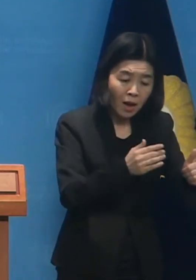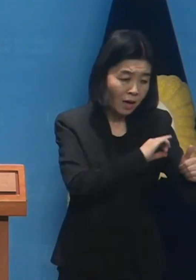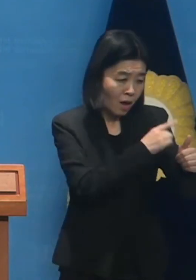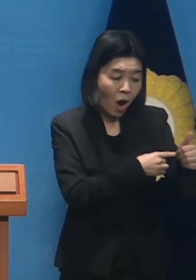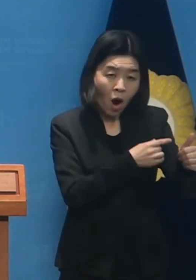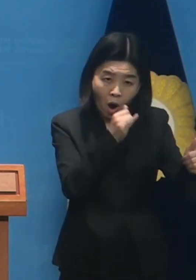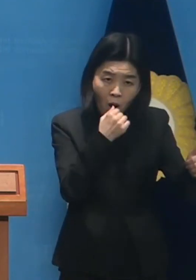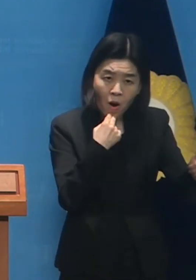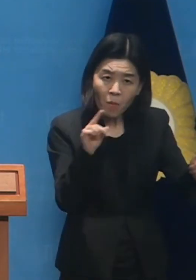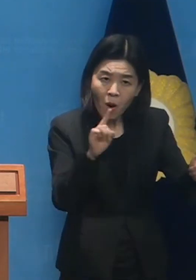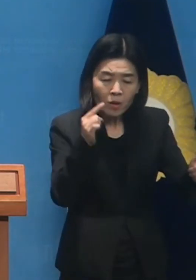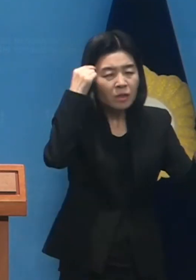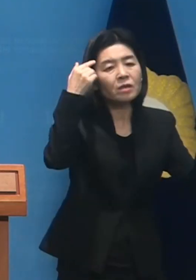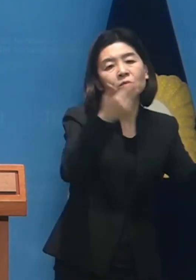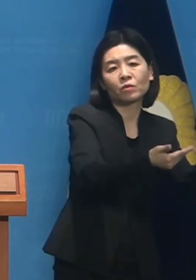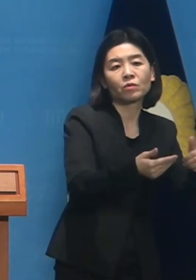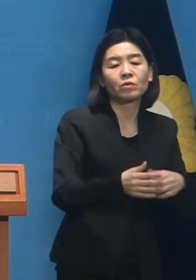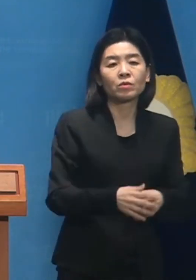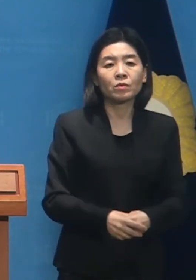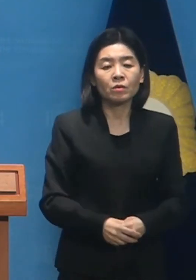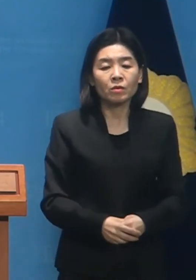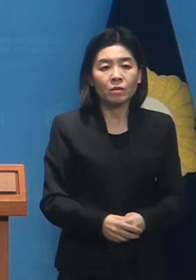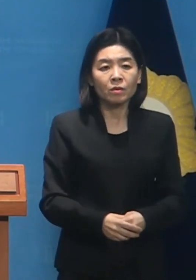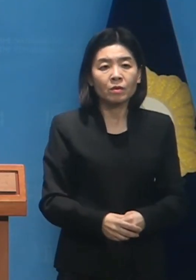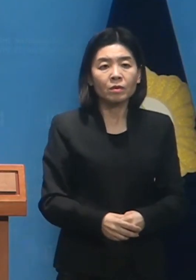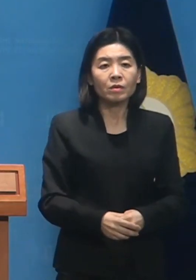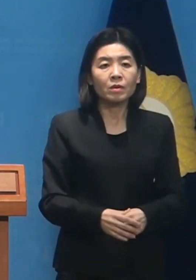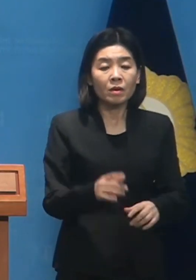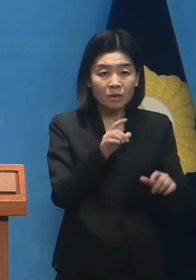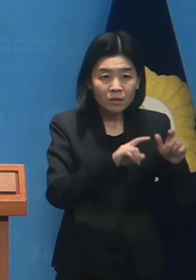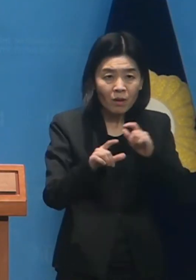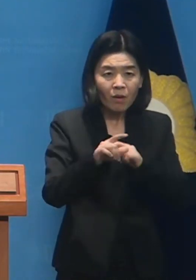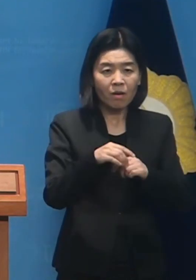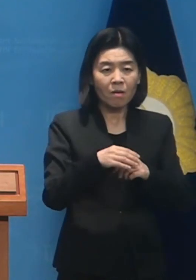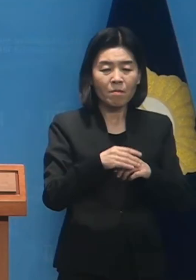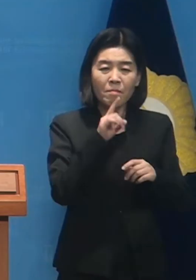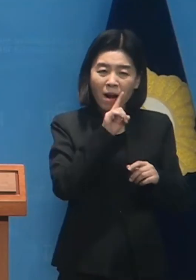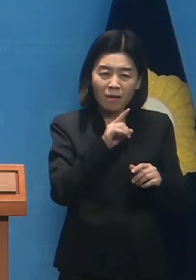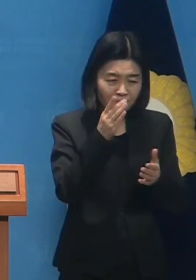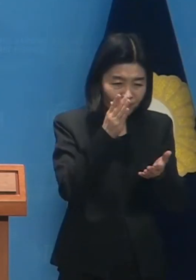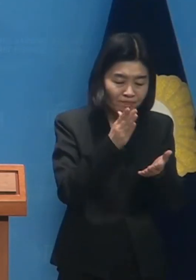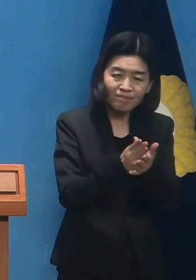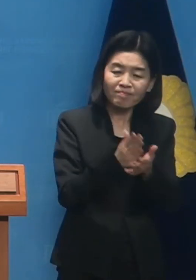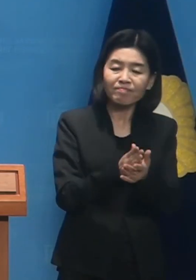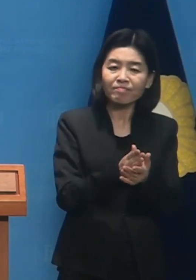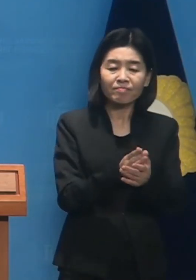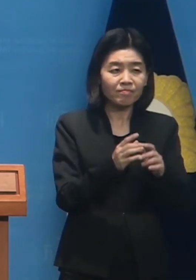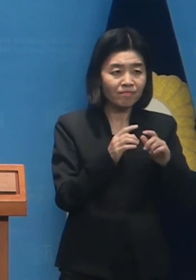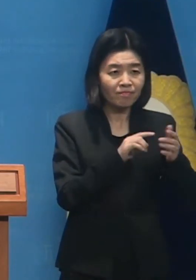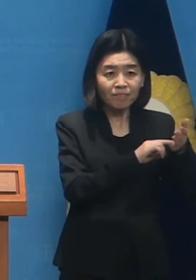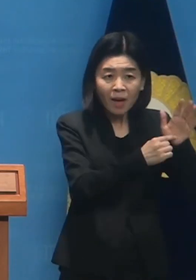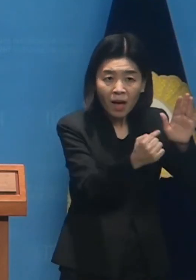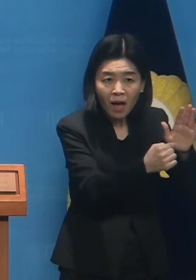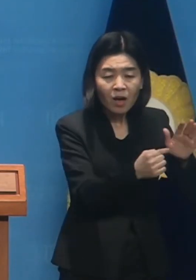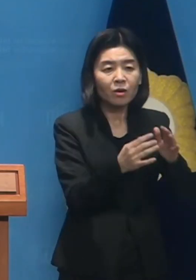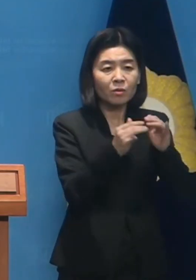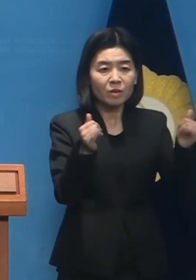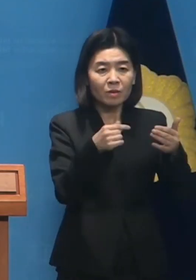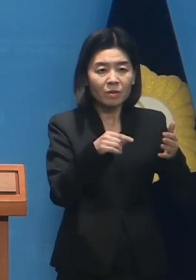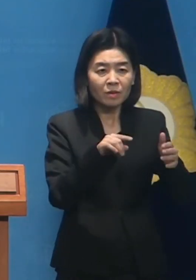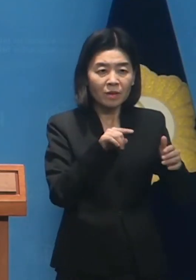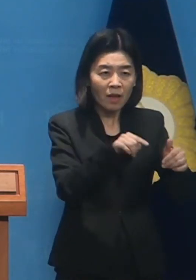대한 정당한 질문입니다. 그런데도 더는 언급하지 말라는 식의 발언은 국민을 향한 일종의